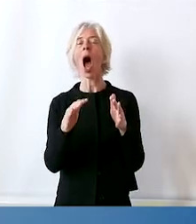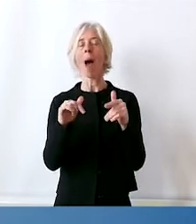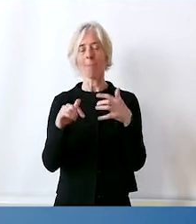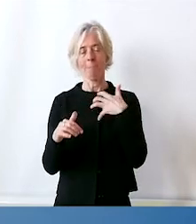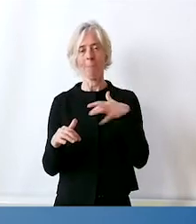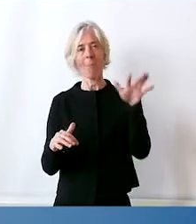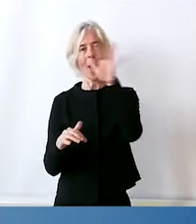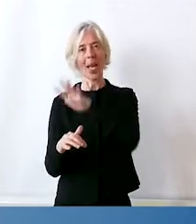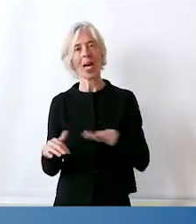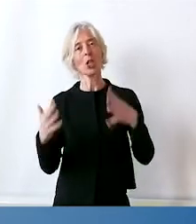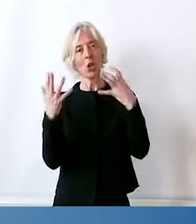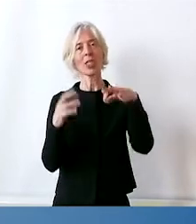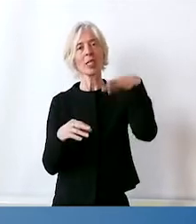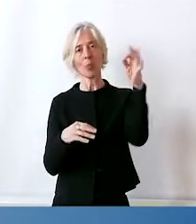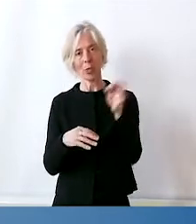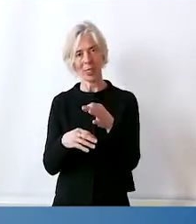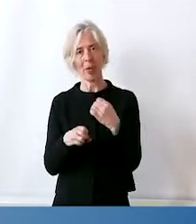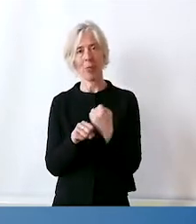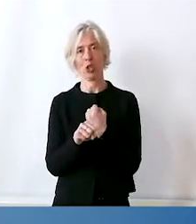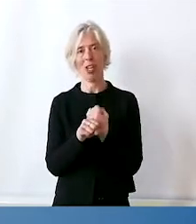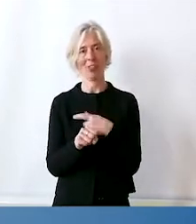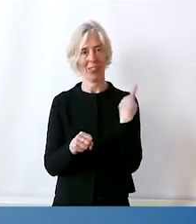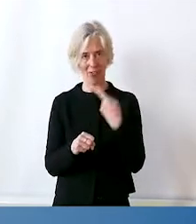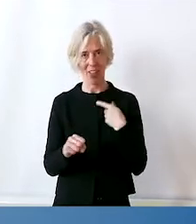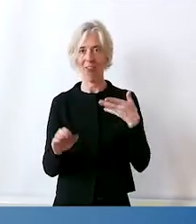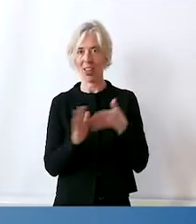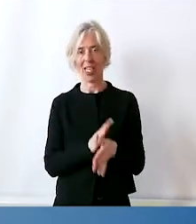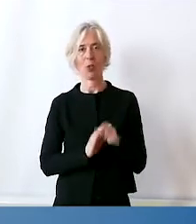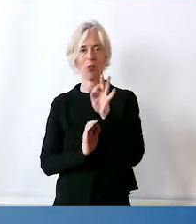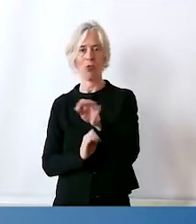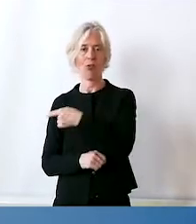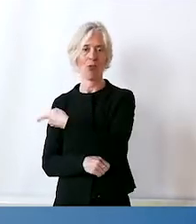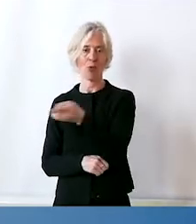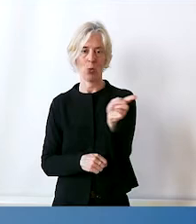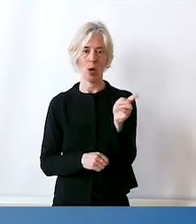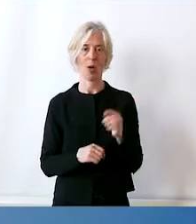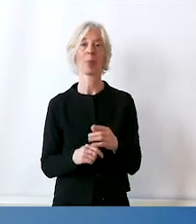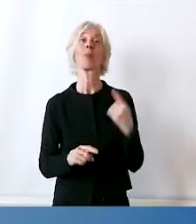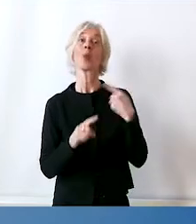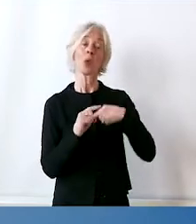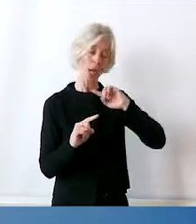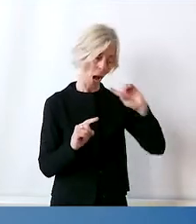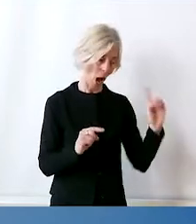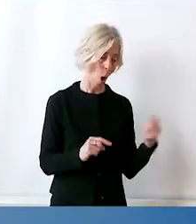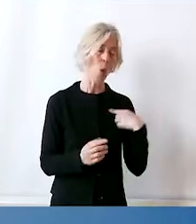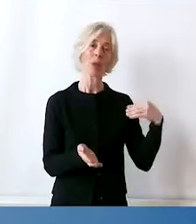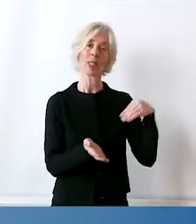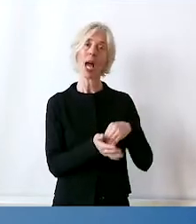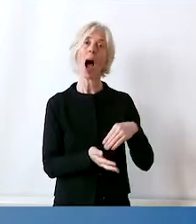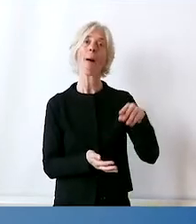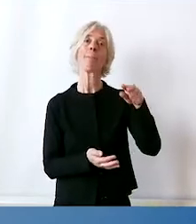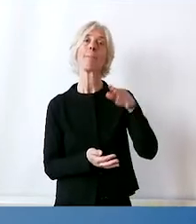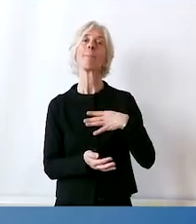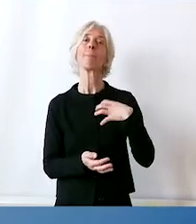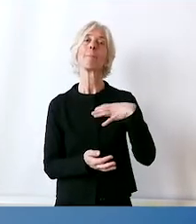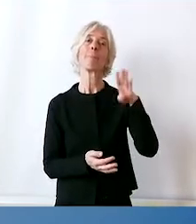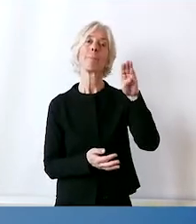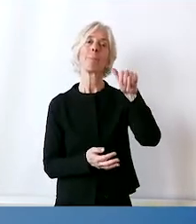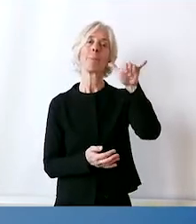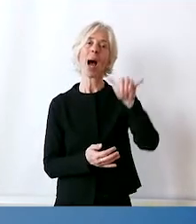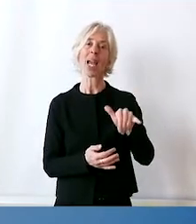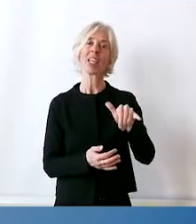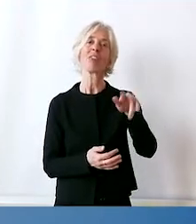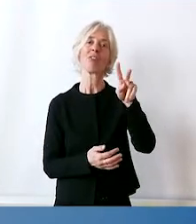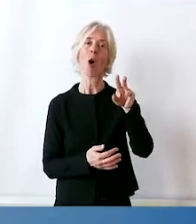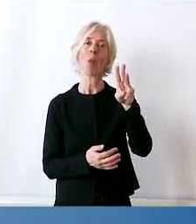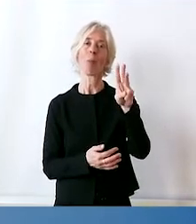Bayern. Neben der VBW vertrete ich auch BAME VBM. BAME VBM sind die Arbeitgeberverbände der bayerischen Metall- und